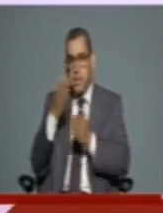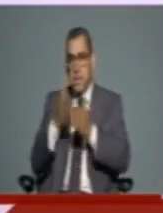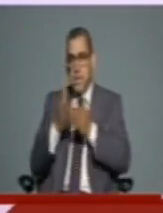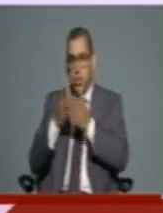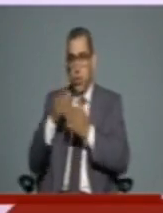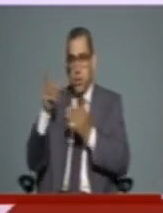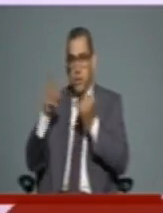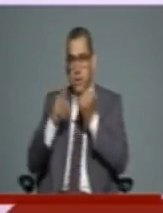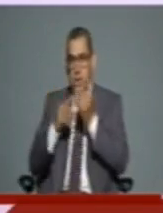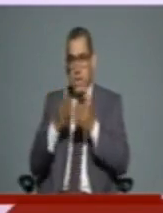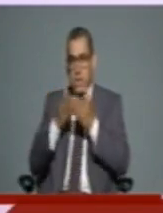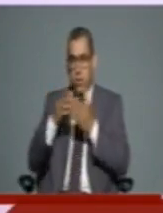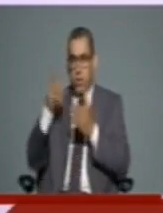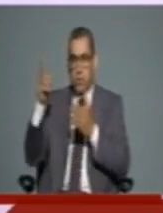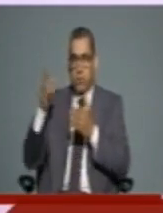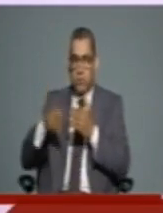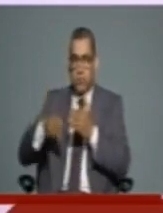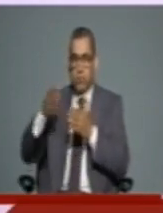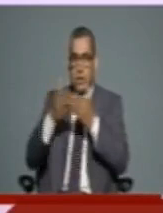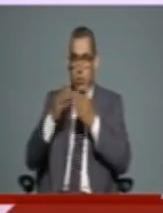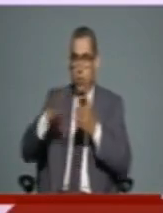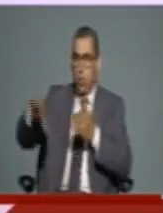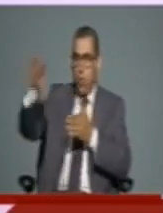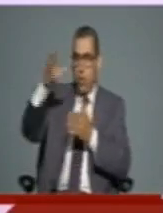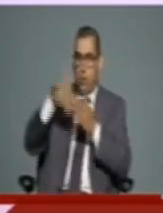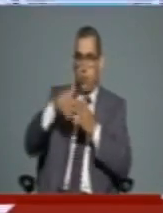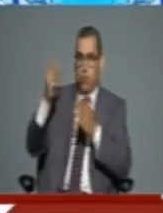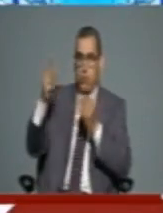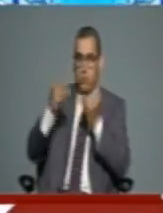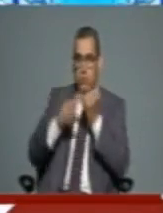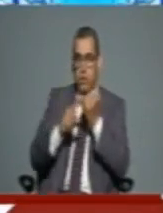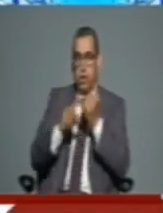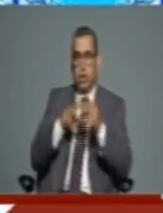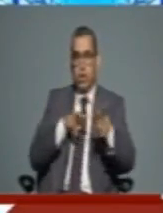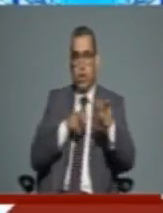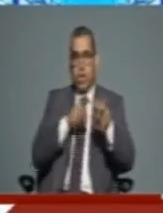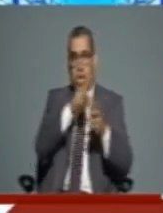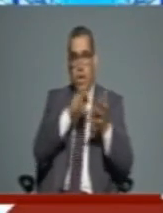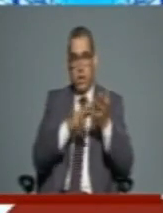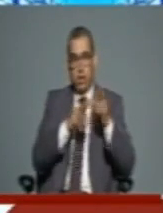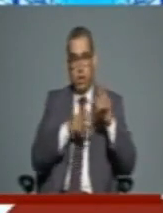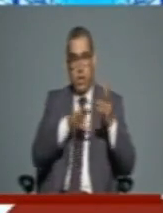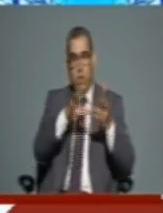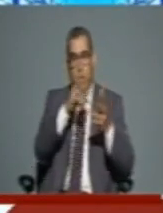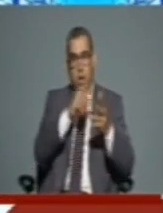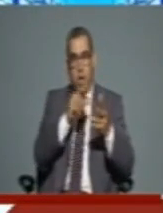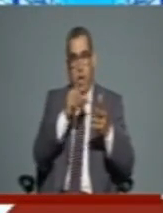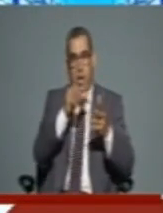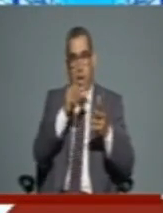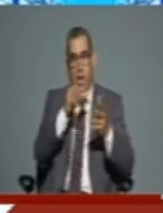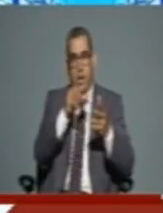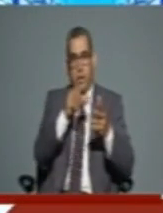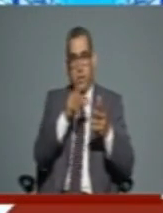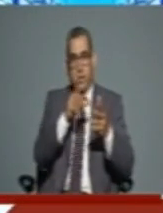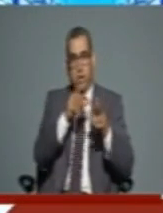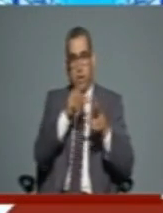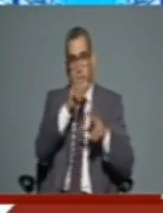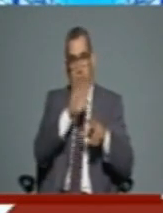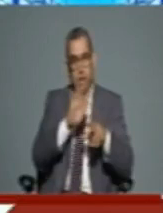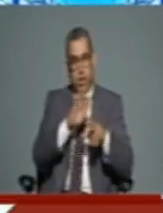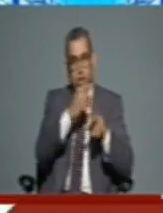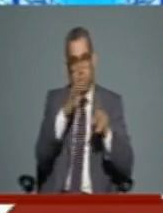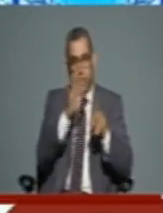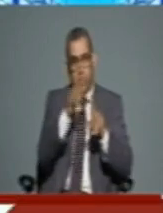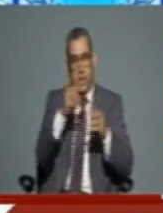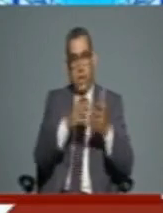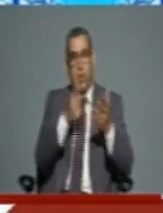ده هيخدم خط القناة، ثم في الشرقية عشان يخدم الشرقية والجزء الشرقي من الدلتا، ثم